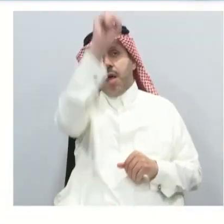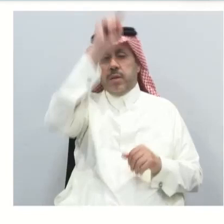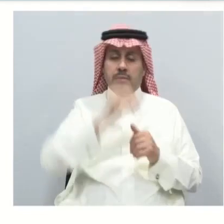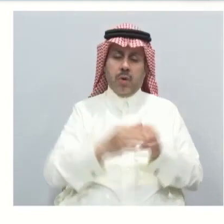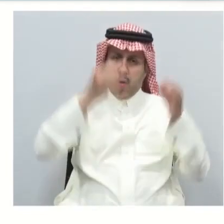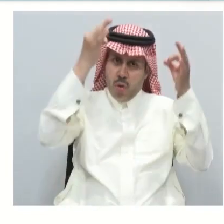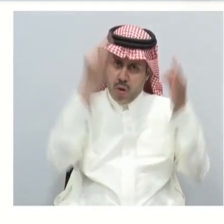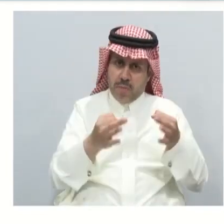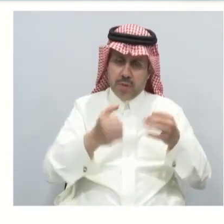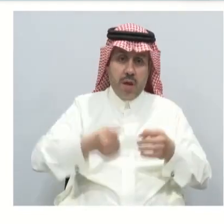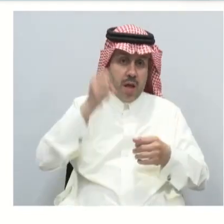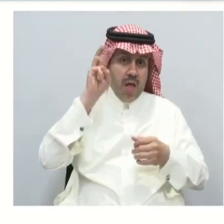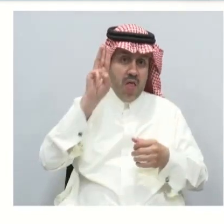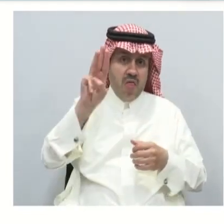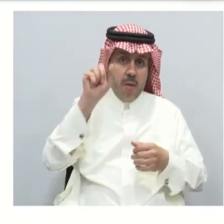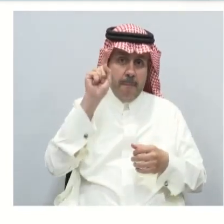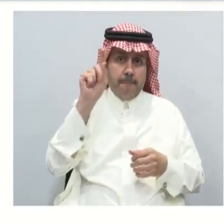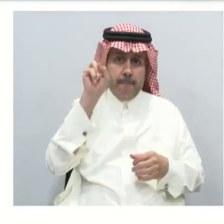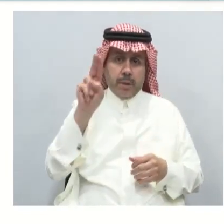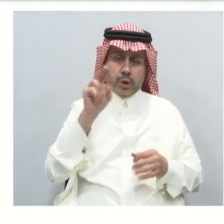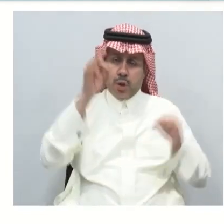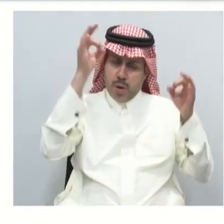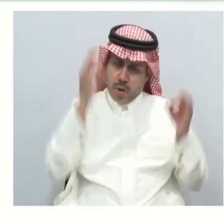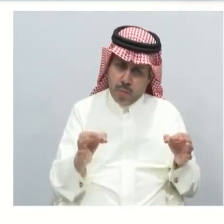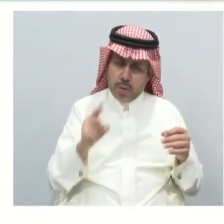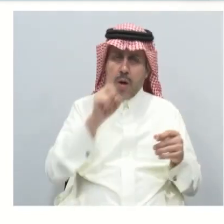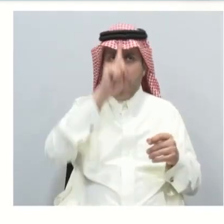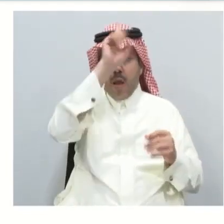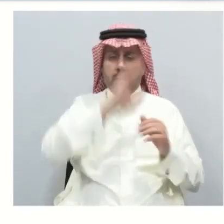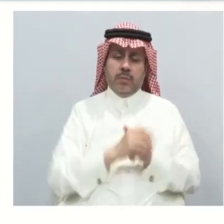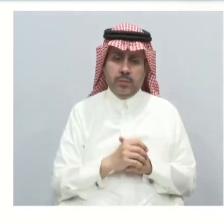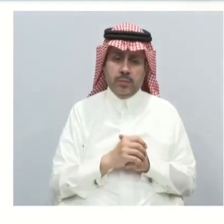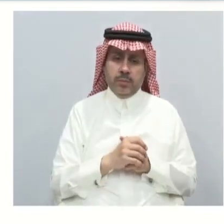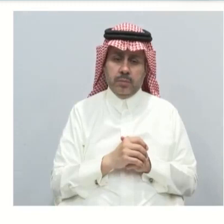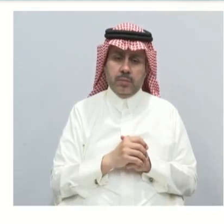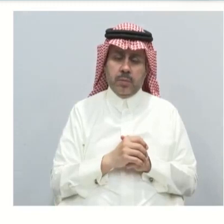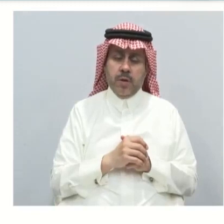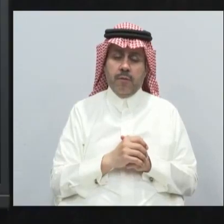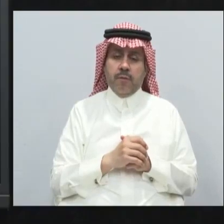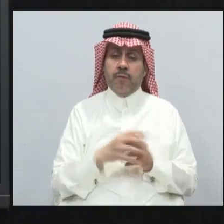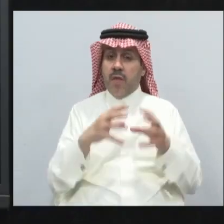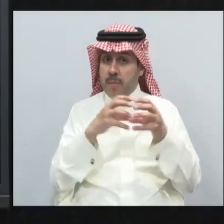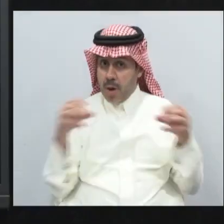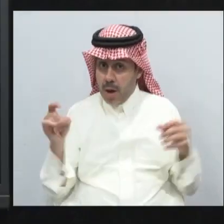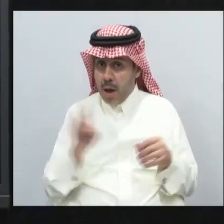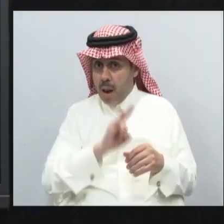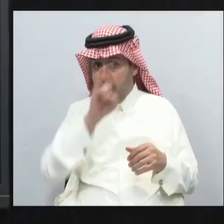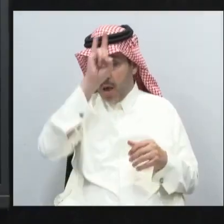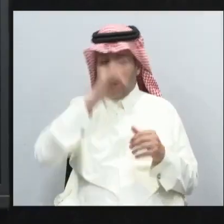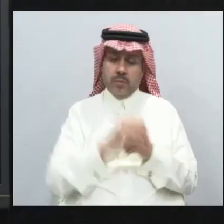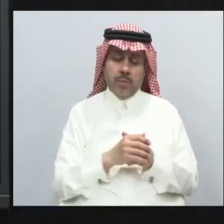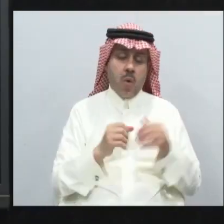تثبت العباده لله وحده جل وعلا فهذا معنى لا اله الا الله